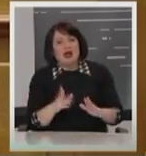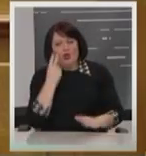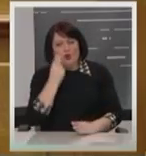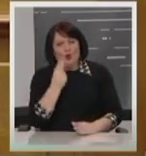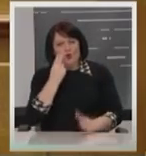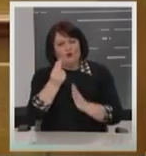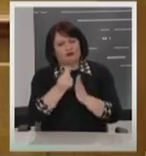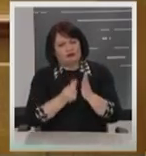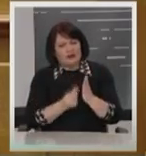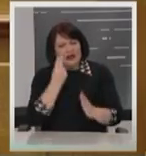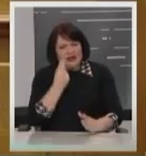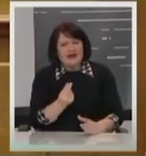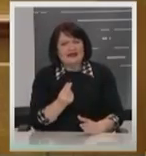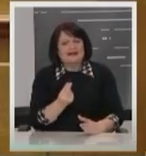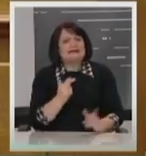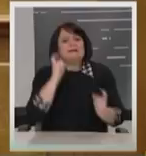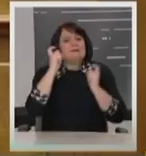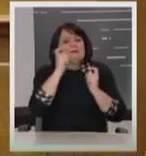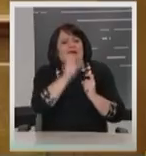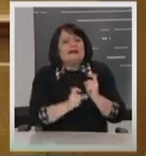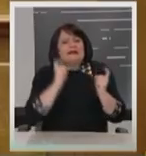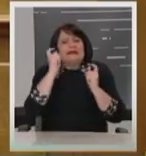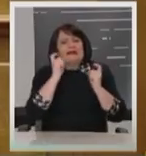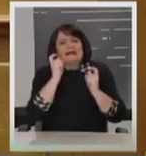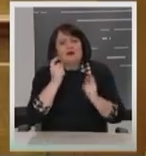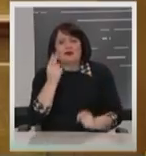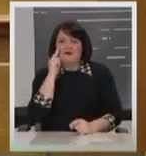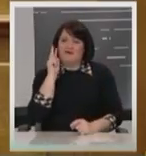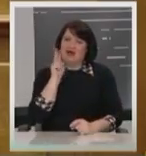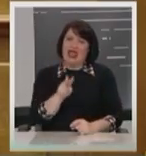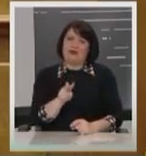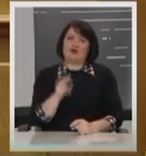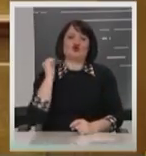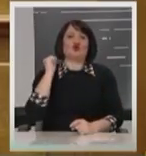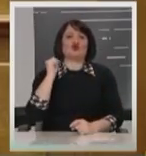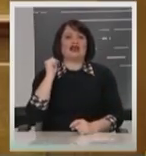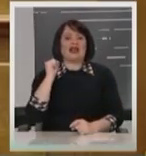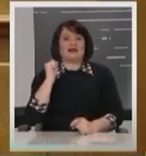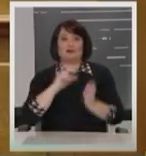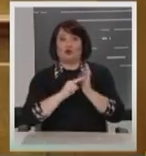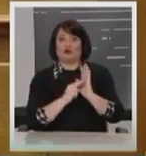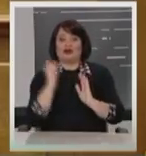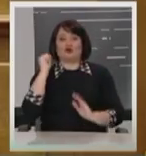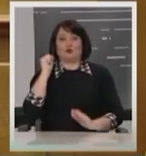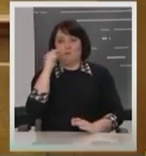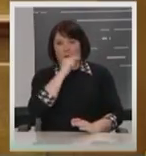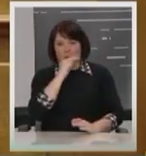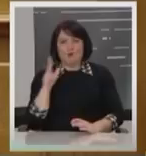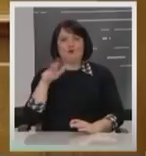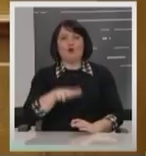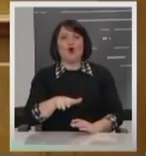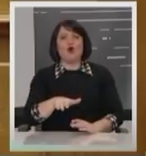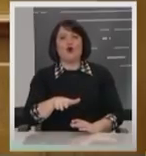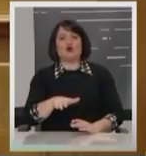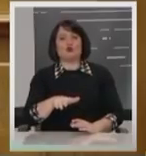αρκετές φορές. Τι σκέφτεστε άραγε όταν βλέπετε τον σοσιαλιστή, προσέξτε, σοσιαλιστή πρωθυπουργό της Πορτογαλίας να έχει αυτές